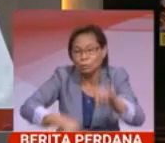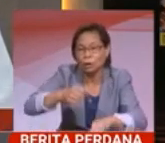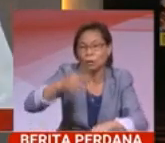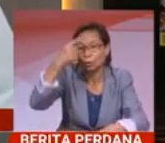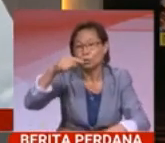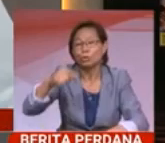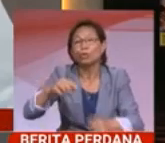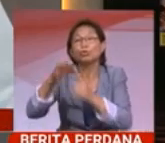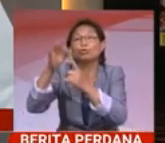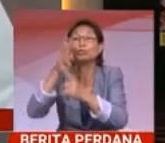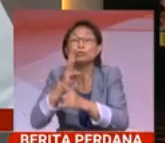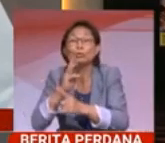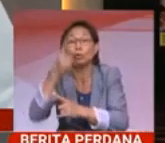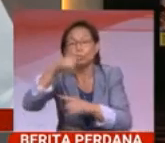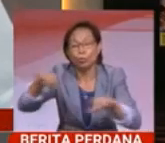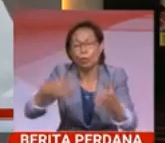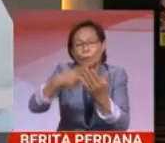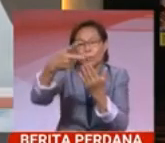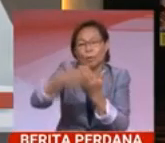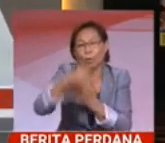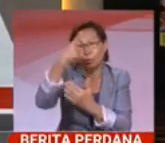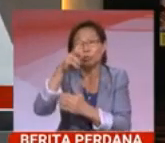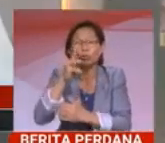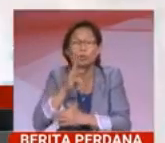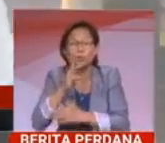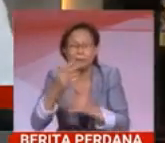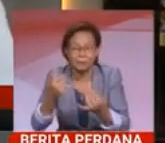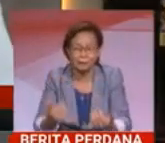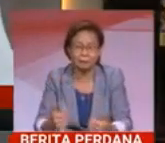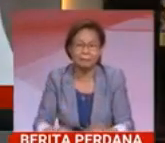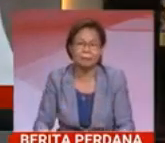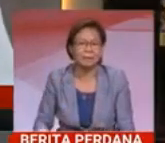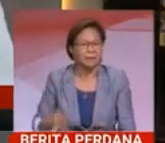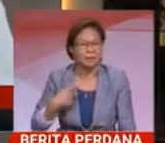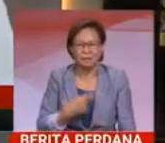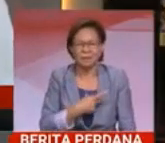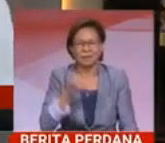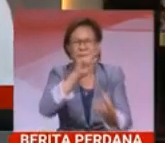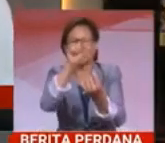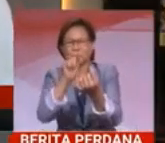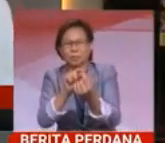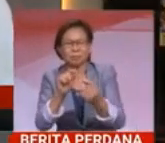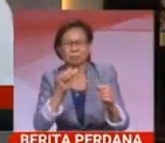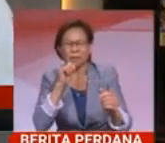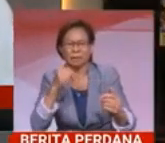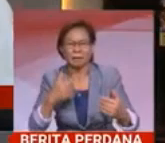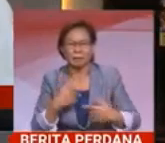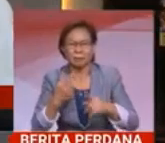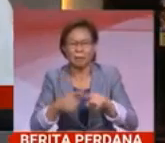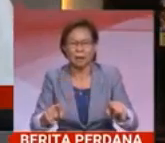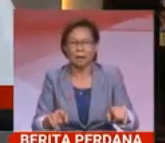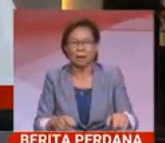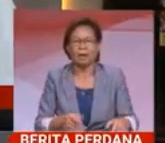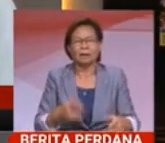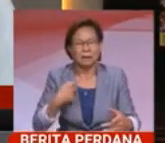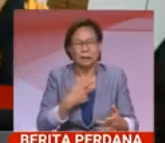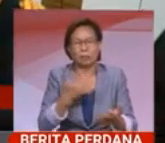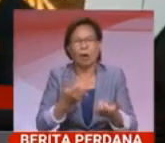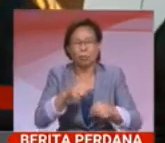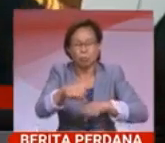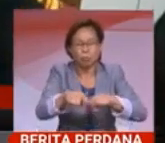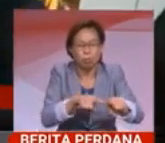satu program has untuk wanita oleskan sedikit atraksi untuk tetapi kita mau bercerai masih banyak